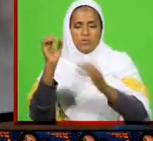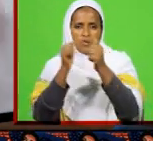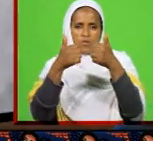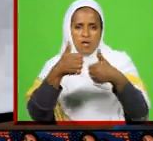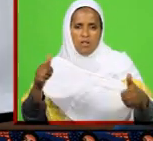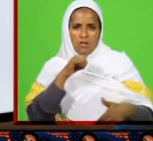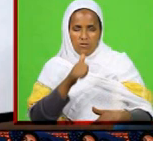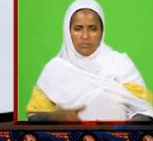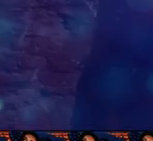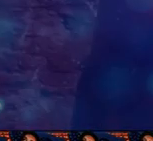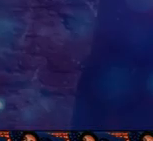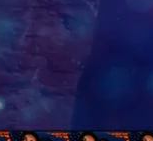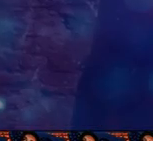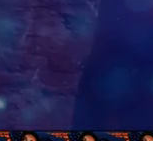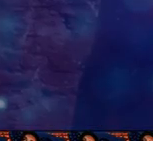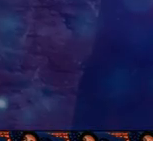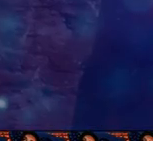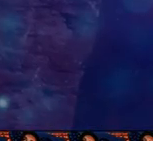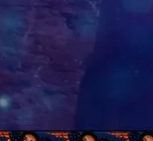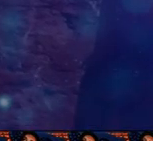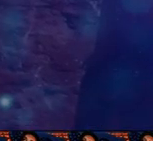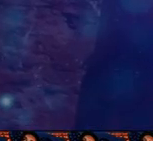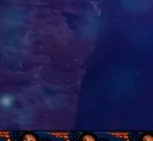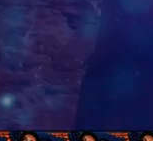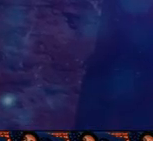ሰላም፣ እግዚአብሔር አይለየን።